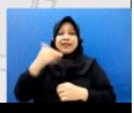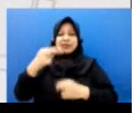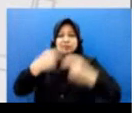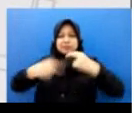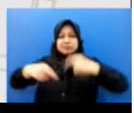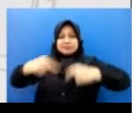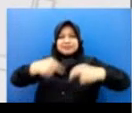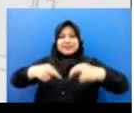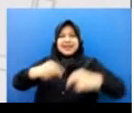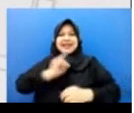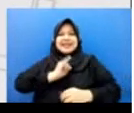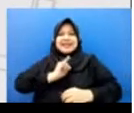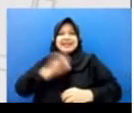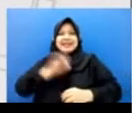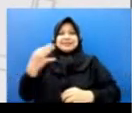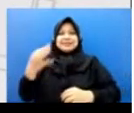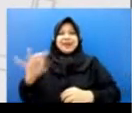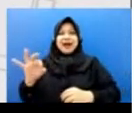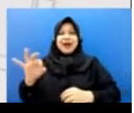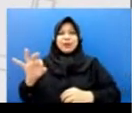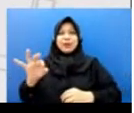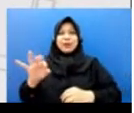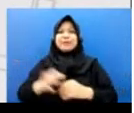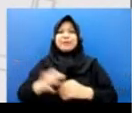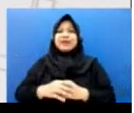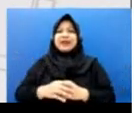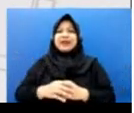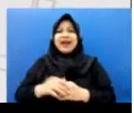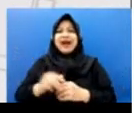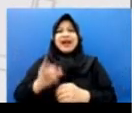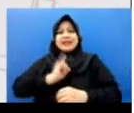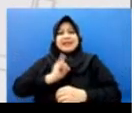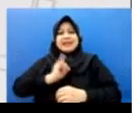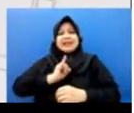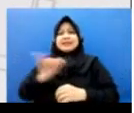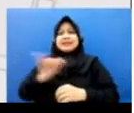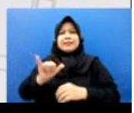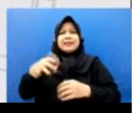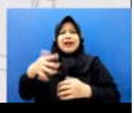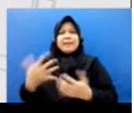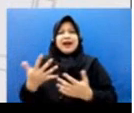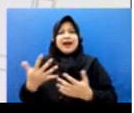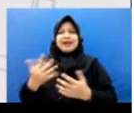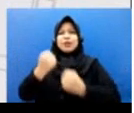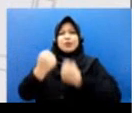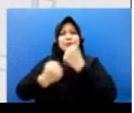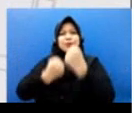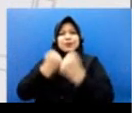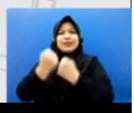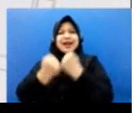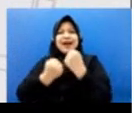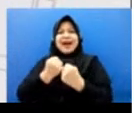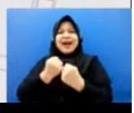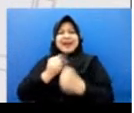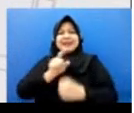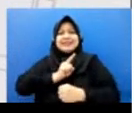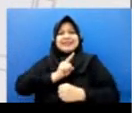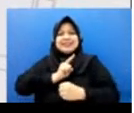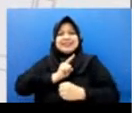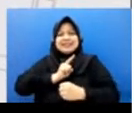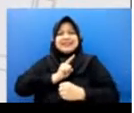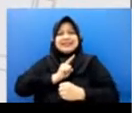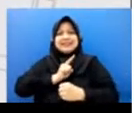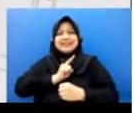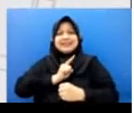keluarga tapi sendiri, identitasnya seperti apa, dan dia mencoba berusaha, dia berusaha sebisa mungkin